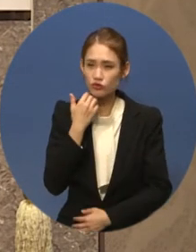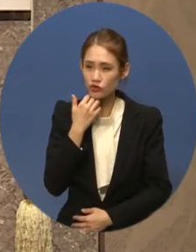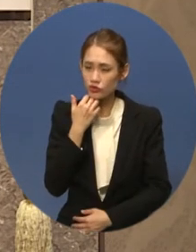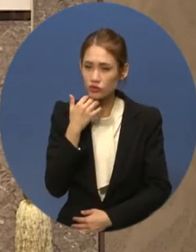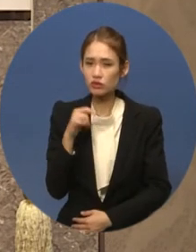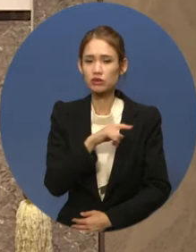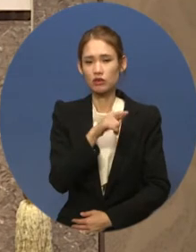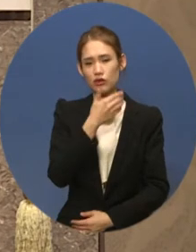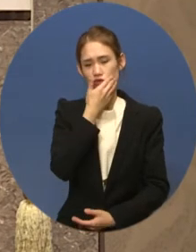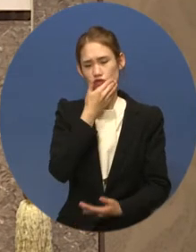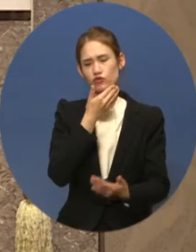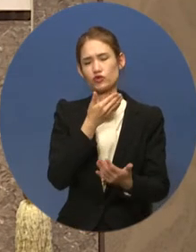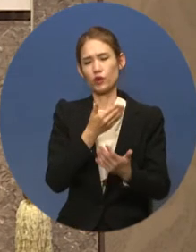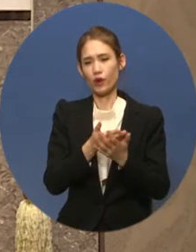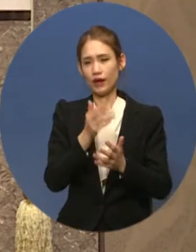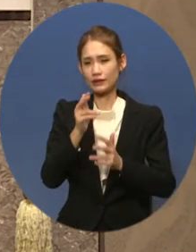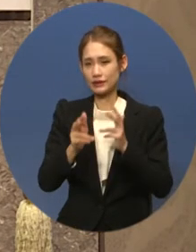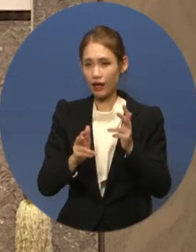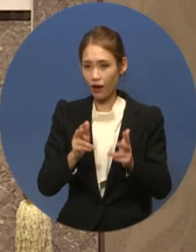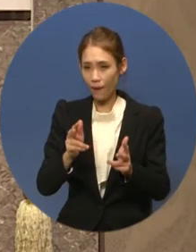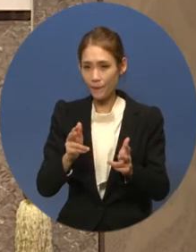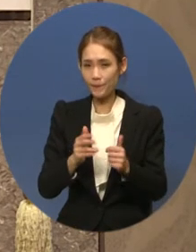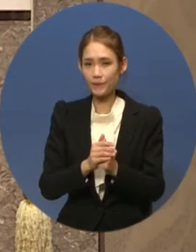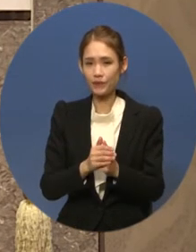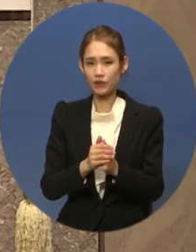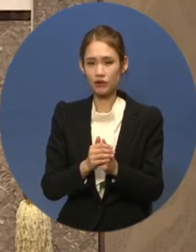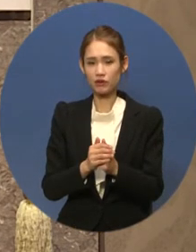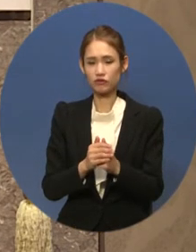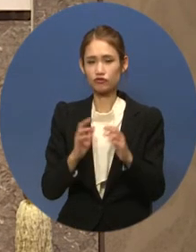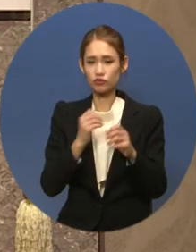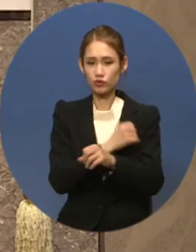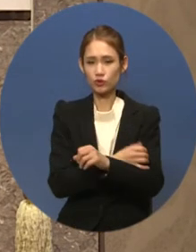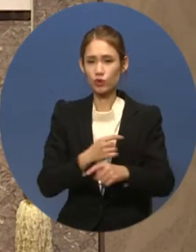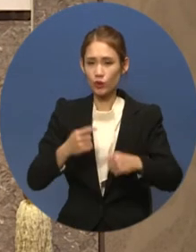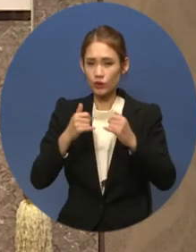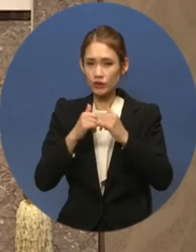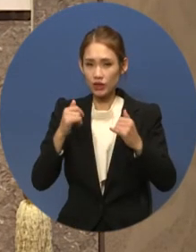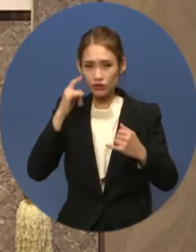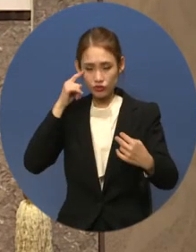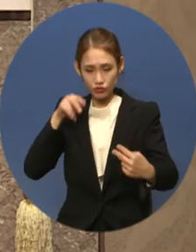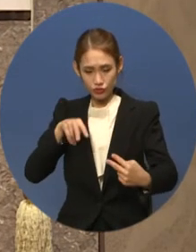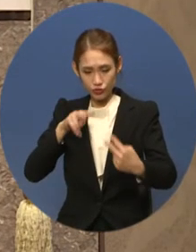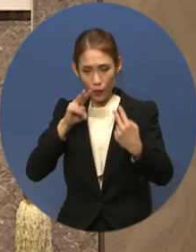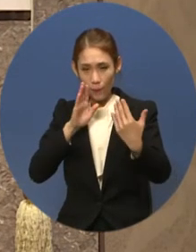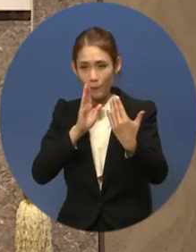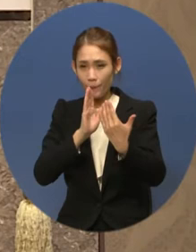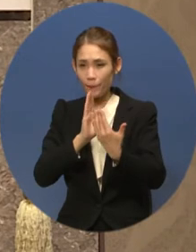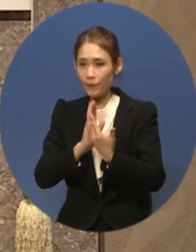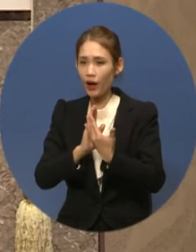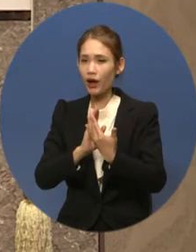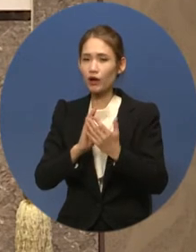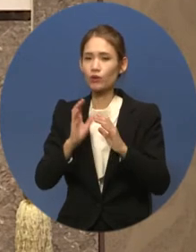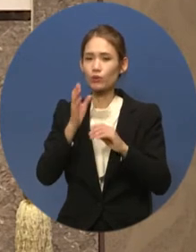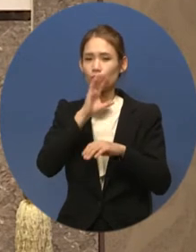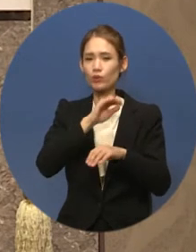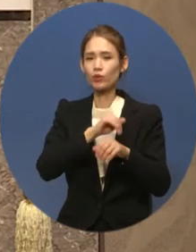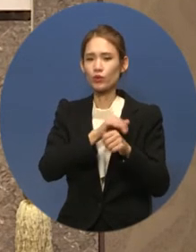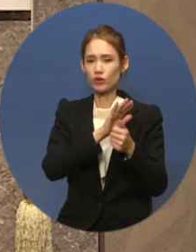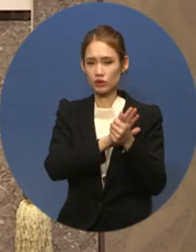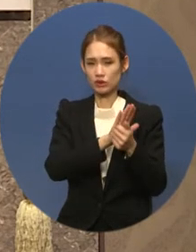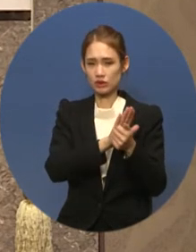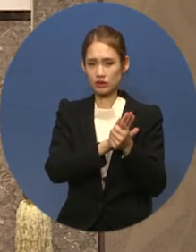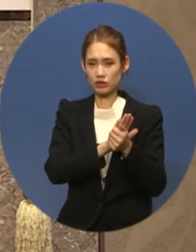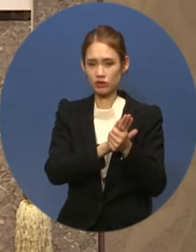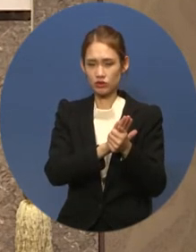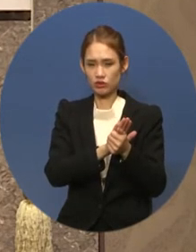중요한 사업 인데요 그러다 보니까 국가 유공자의 눈높이에 맞춘 보온 지원 시스템이다 라고 하는 것 자체가